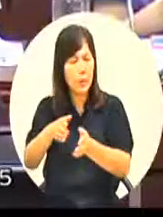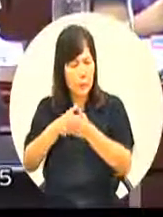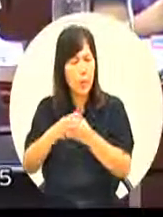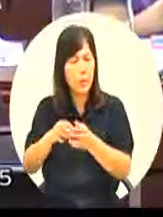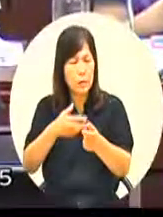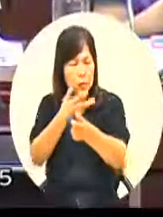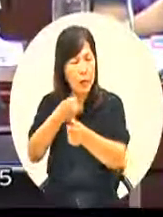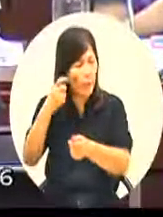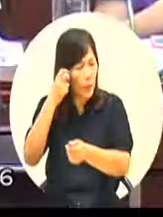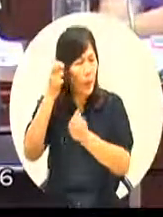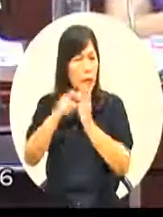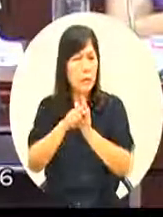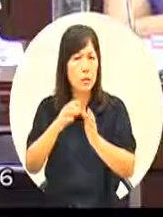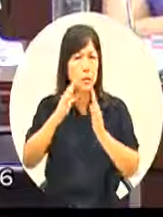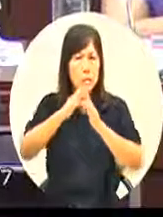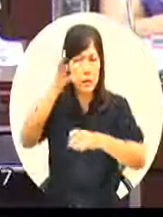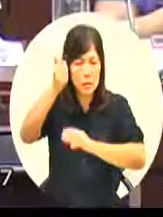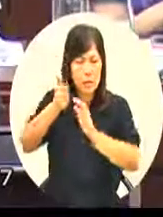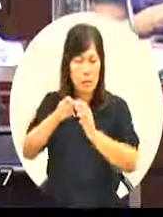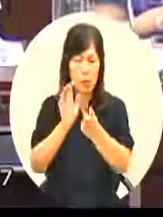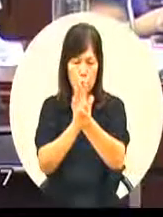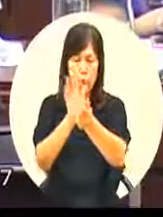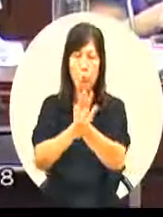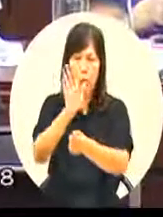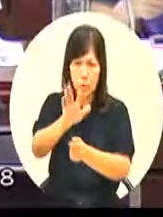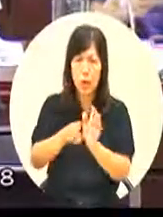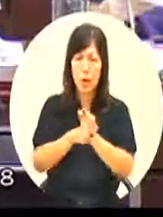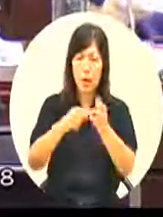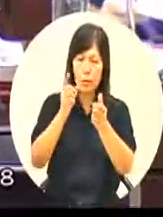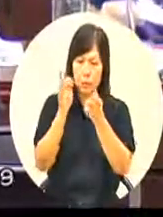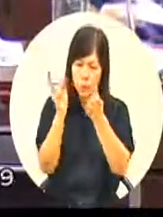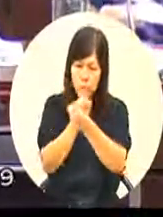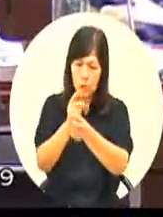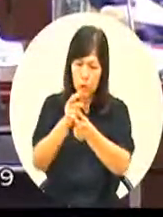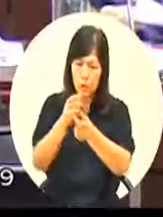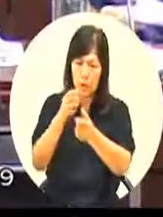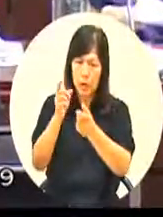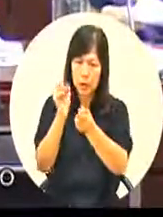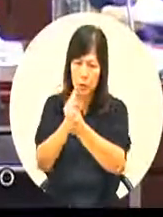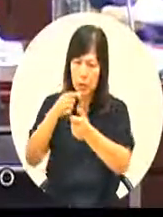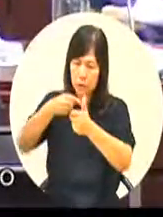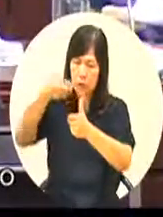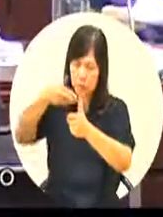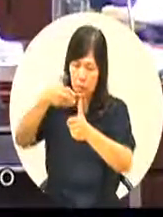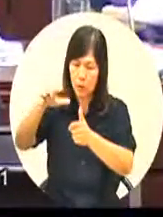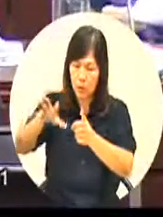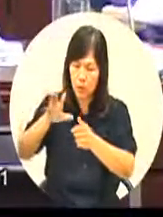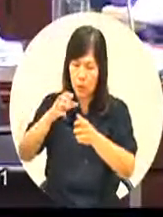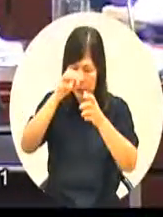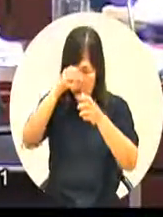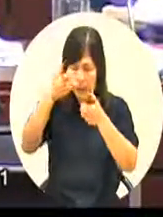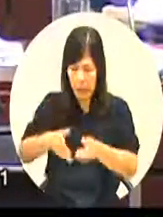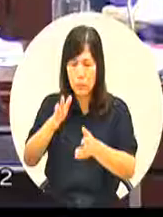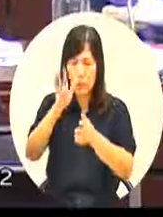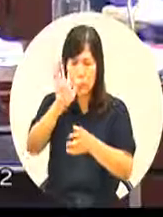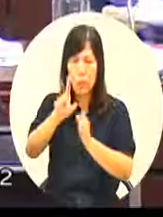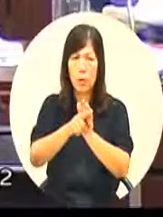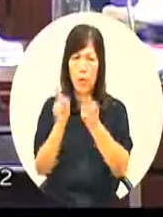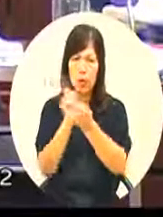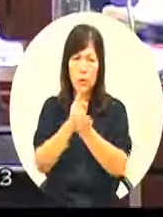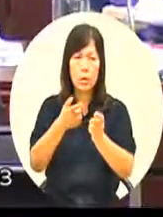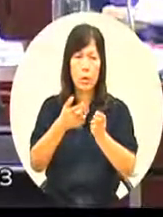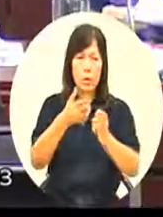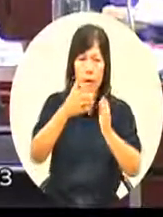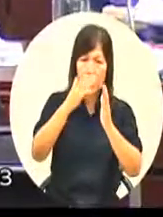到我们的首长是非常支持我们的教育的，希望给校长、给老师、家长更多的这个对教育上